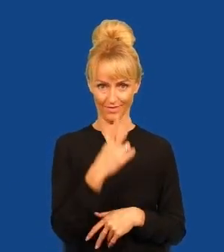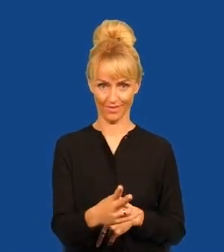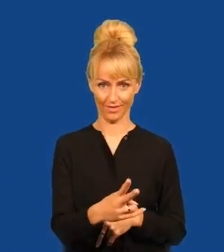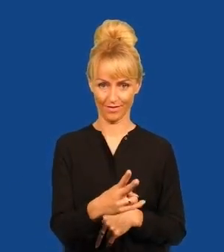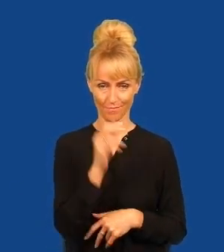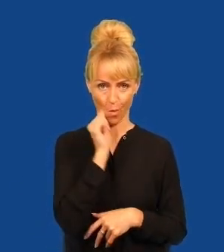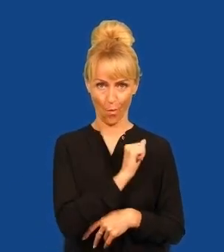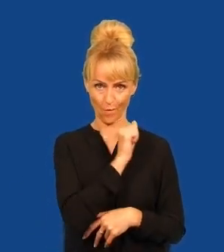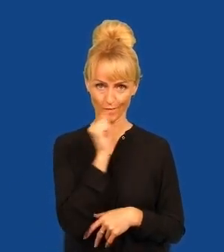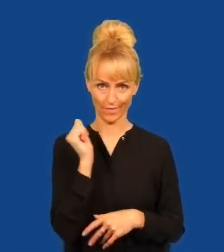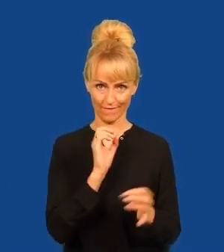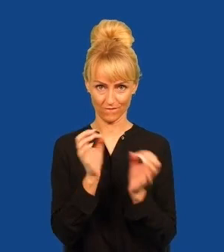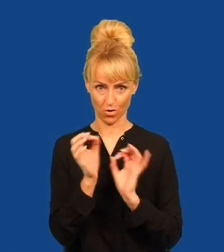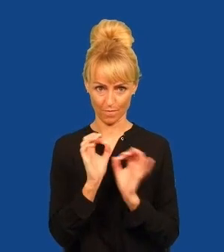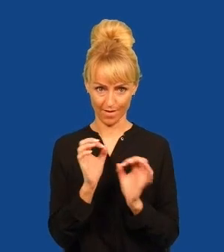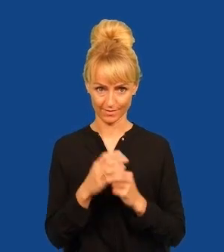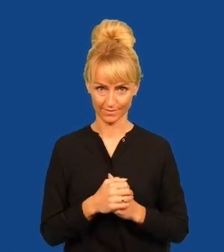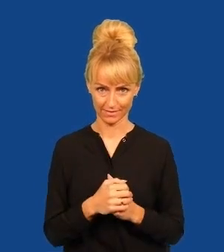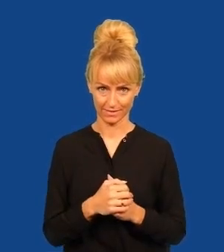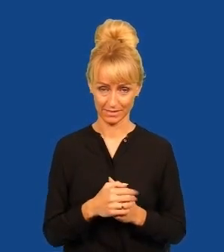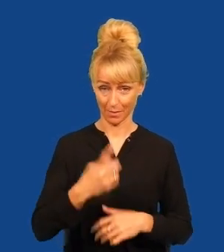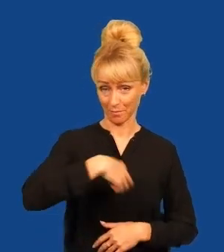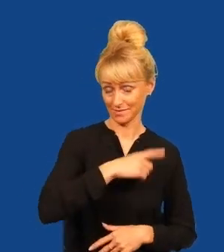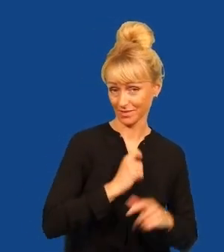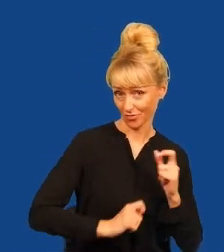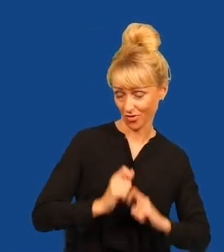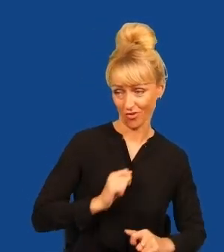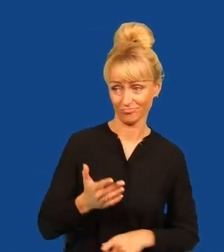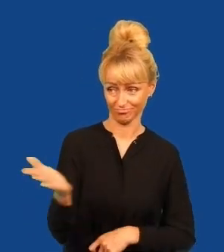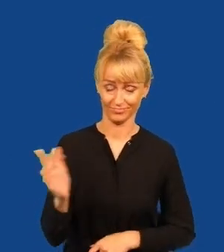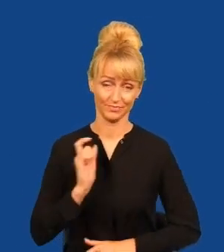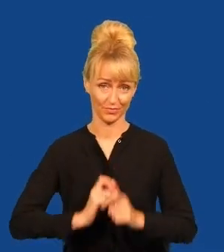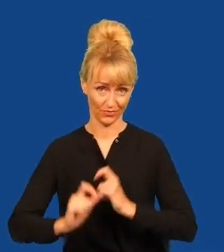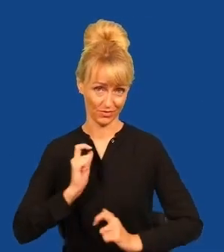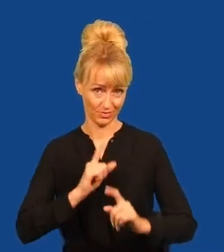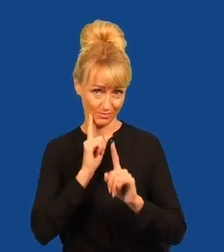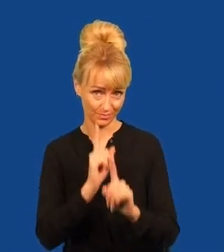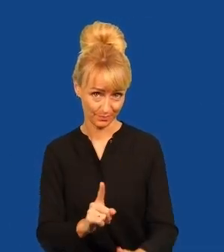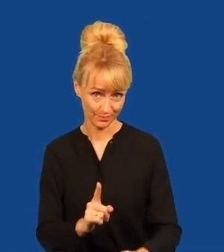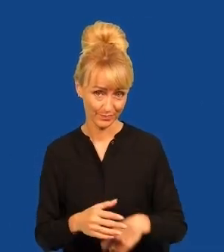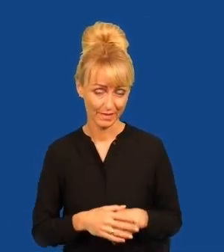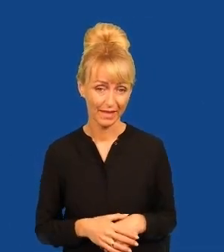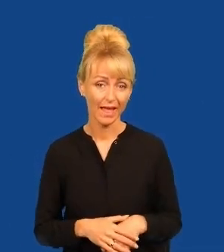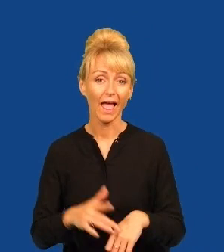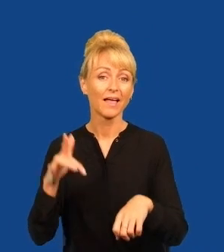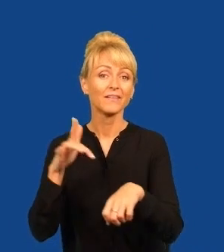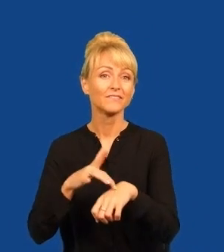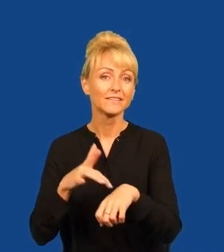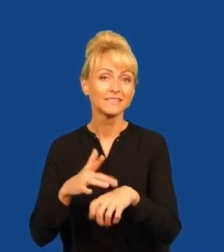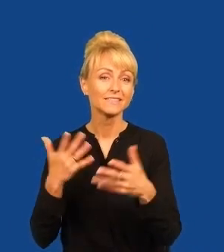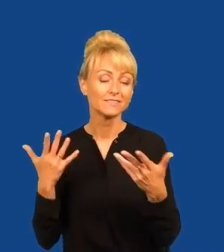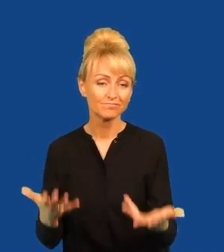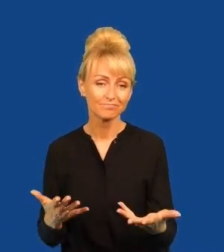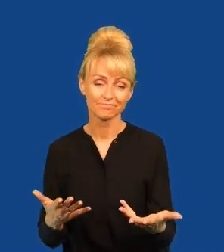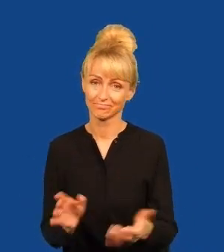mamy dwie strony zadowolone, tak w to wierzę, ale efektem końcowym jest lepsze środowisko